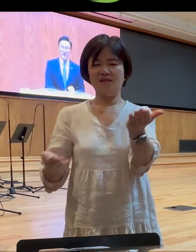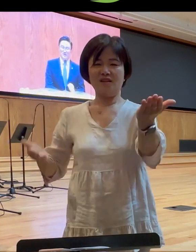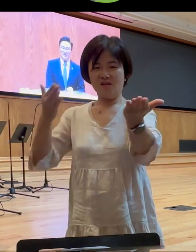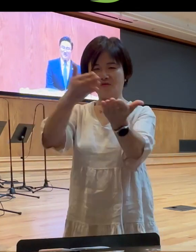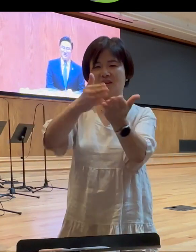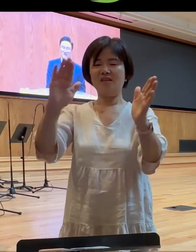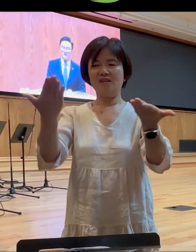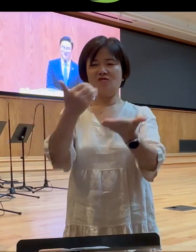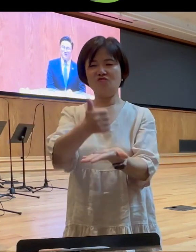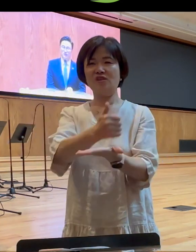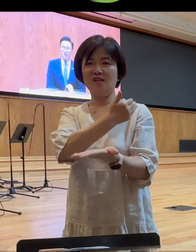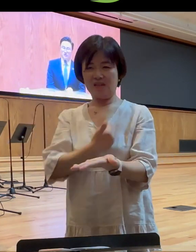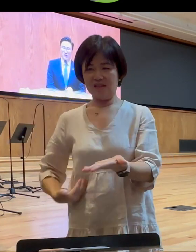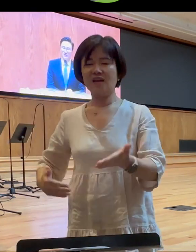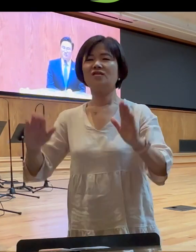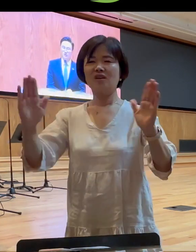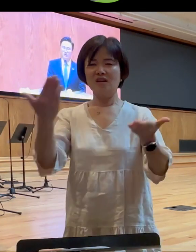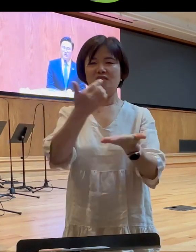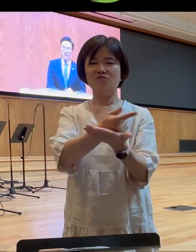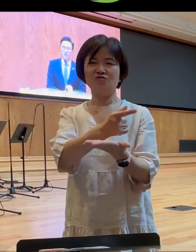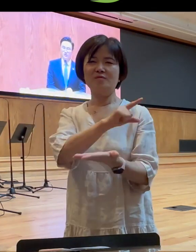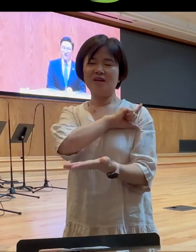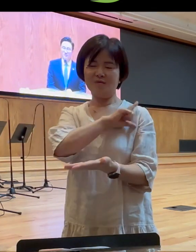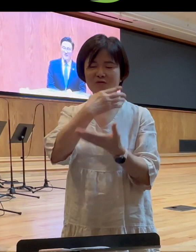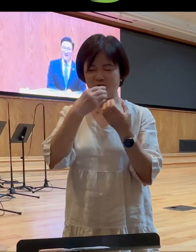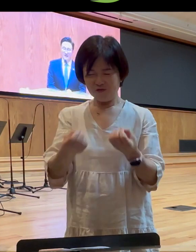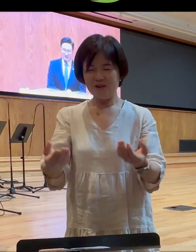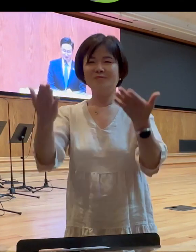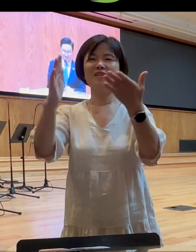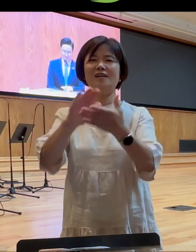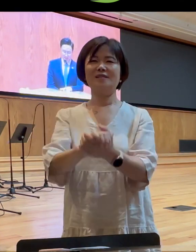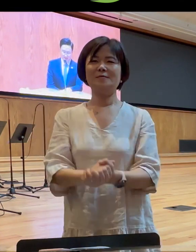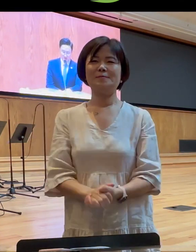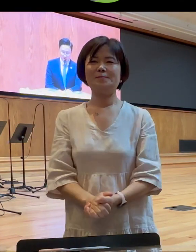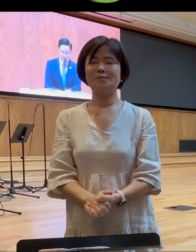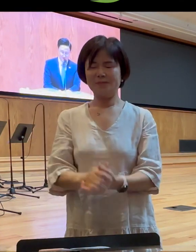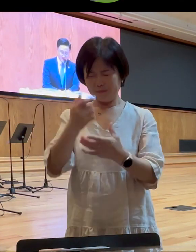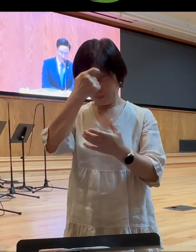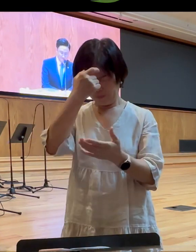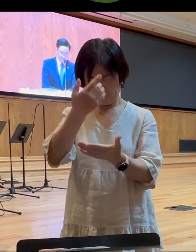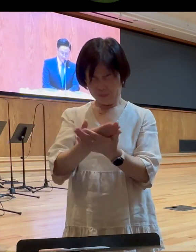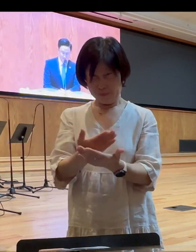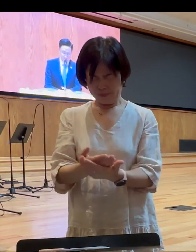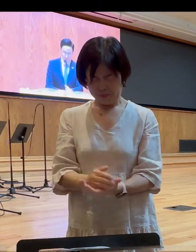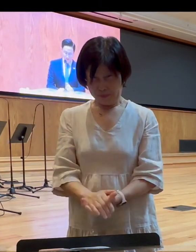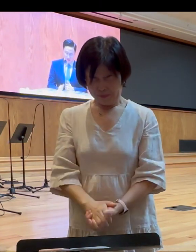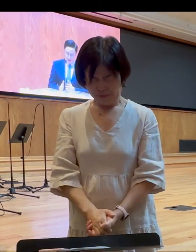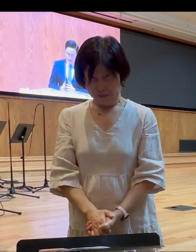주의 제자 되기를 주님의 이름으로 축원합니다. 기도하겠습니다.